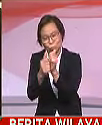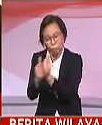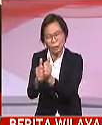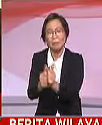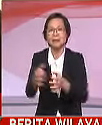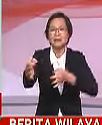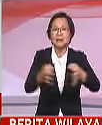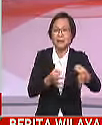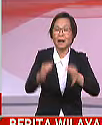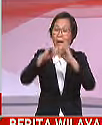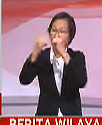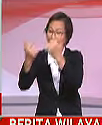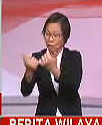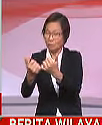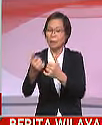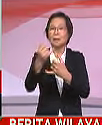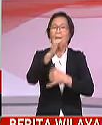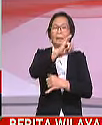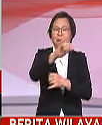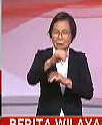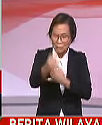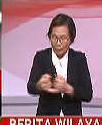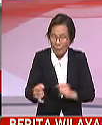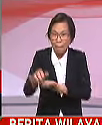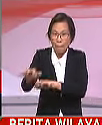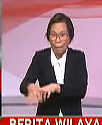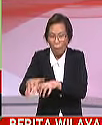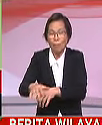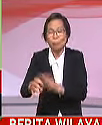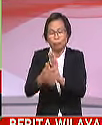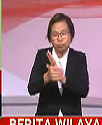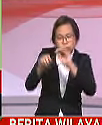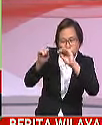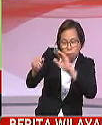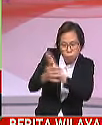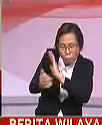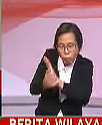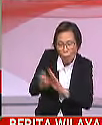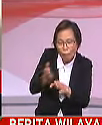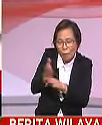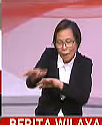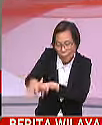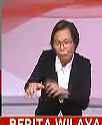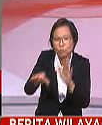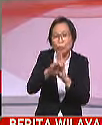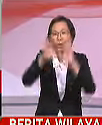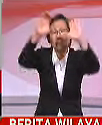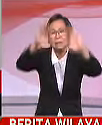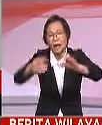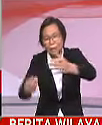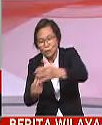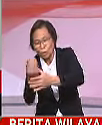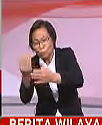Jelasnya antara agensi itu termasuklah Jabatan Pertanian yang boleh memberi kemahiran dalam bidang pertanian seperti kaedah